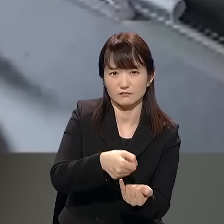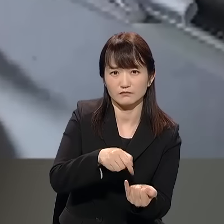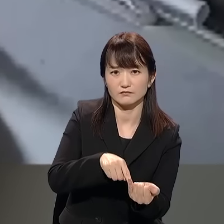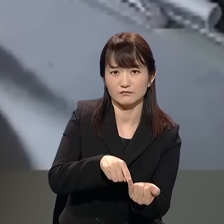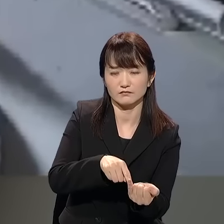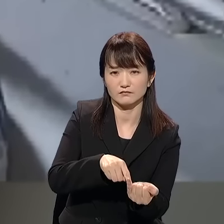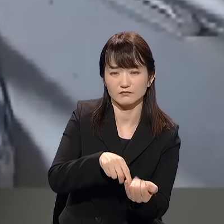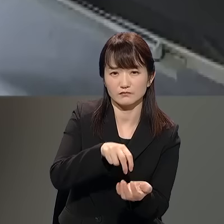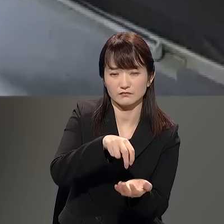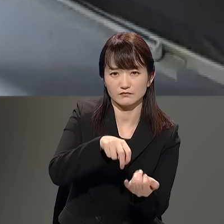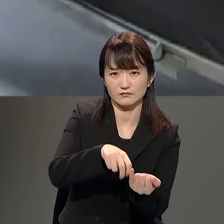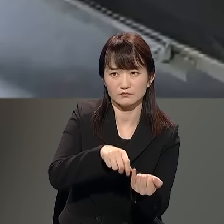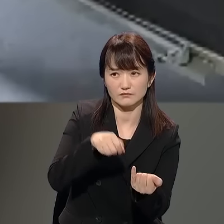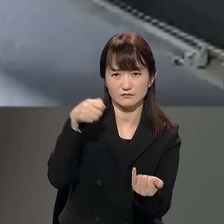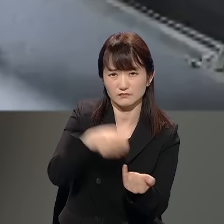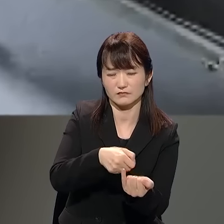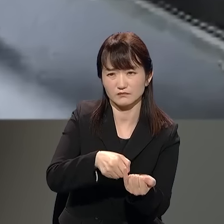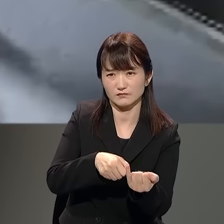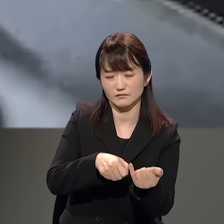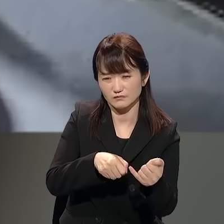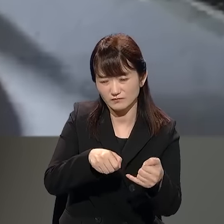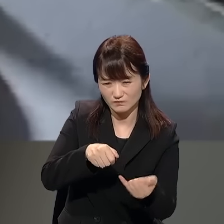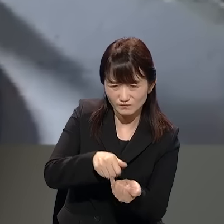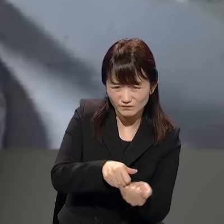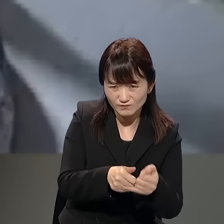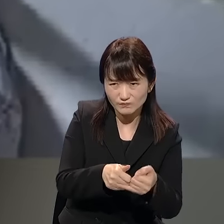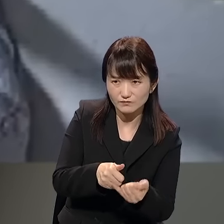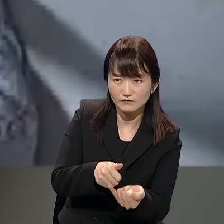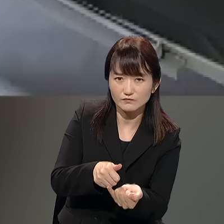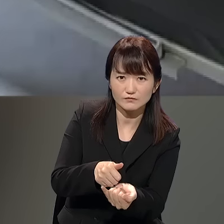확인할 수 있습니다 피해자가 기어 나가려고